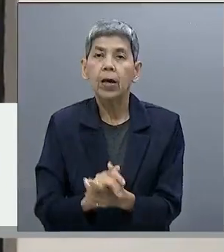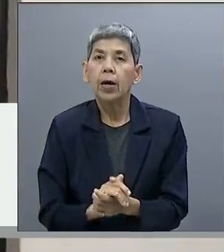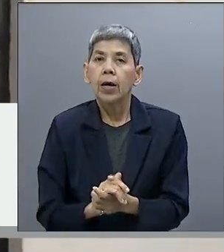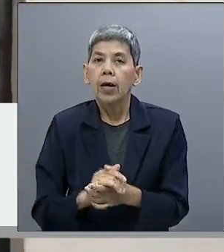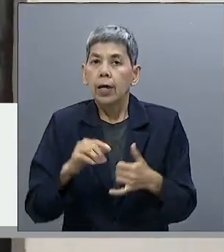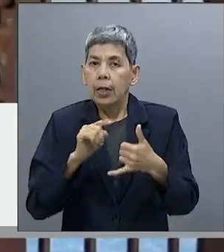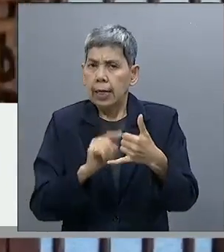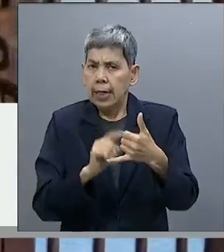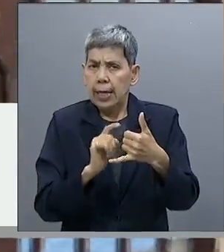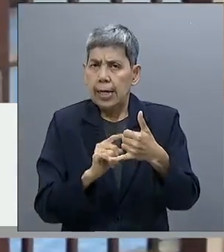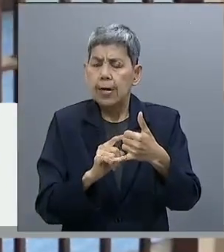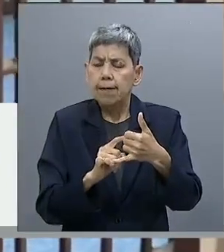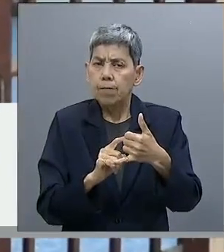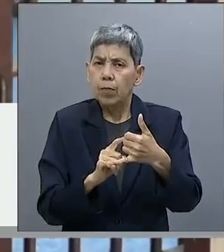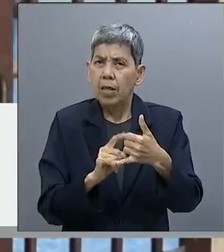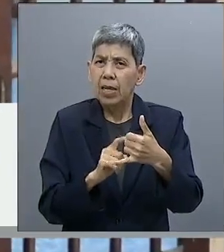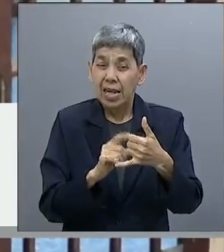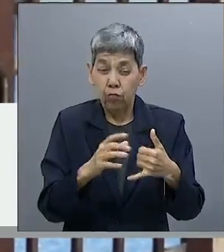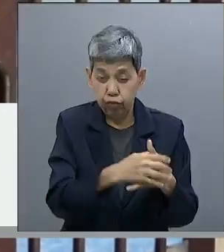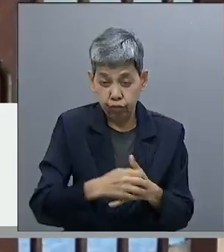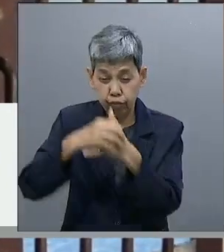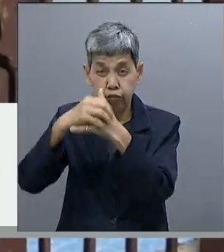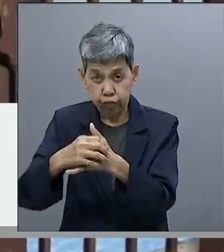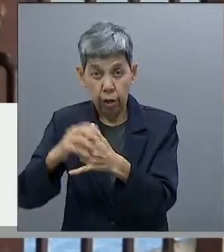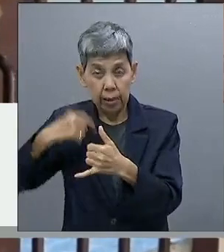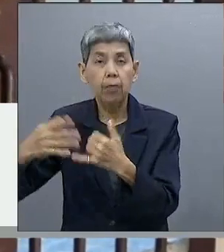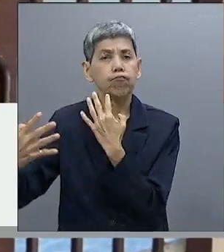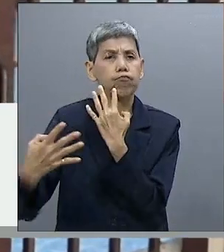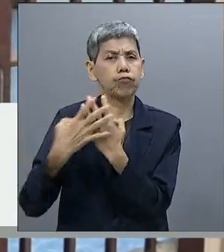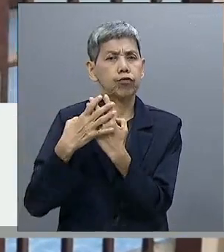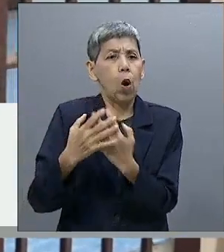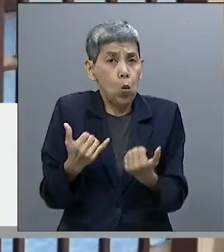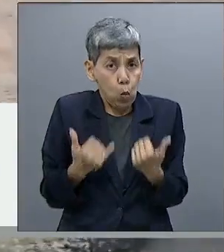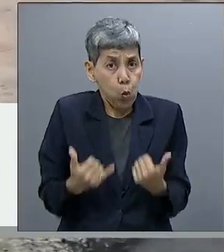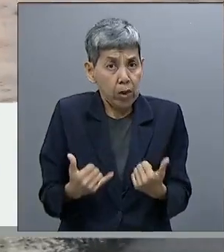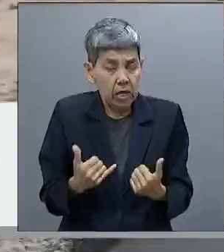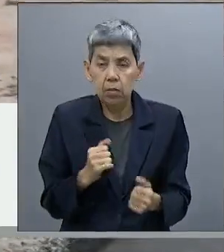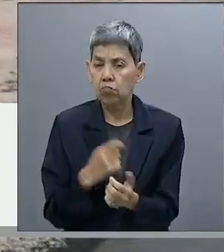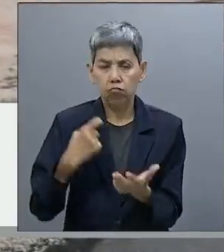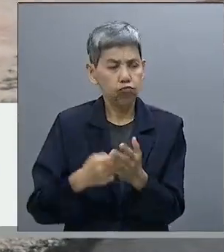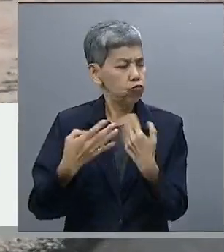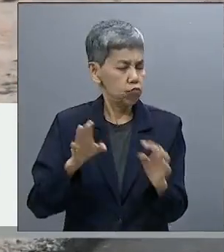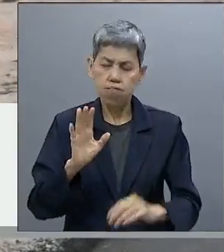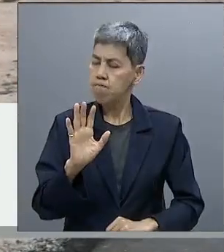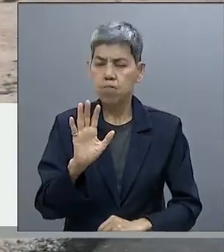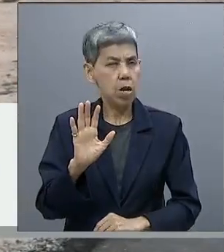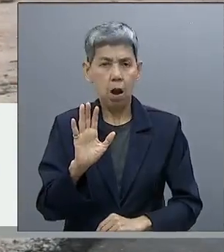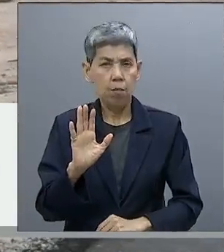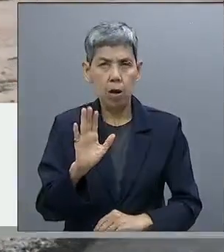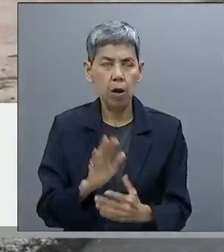ซึ่งในการนำตัวไปขออำนาจศาลฝากขังวันนี้ก็จะคัดค้านกันประกันตัวเอาไว้ด้วยค่ะ